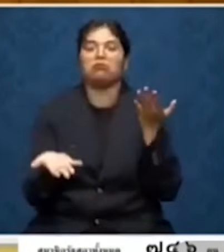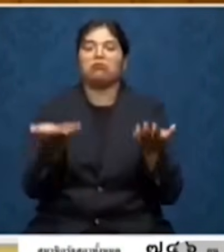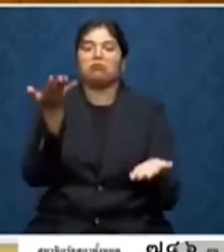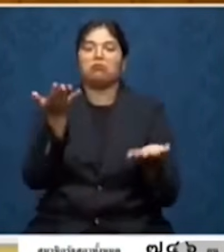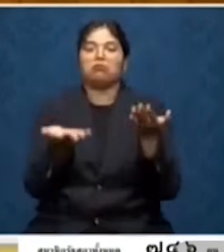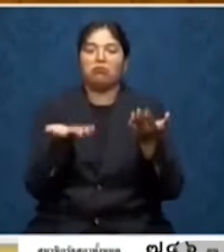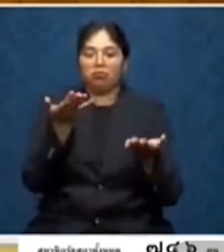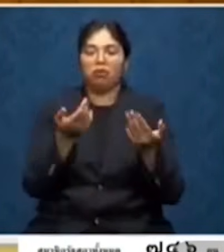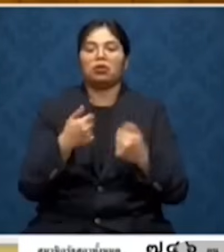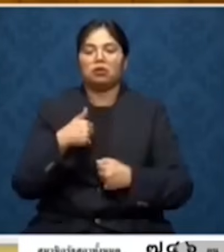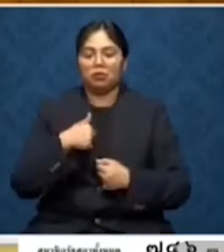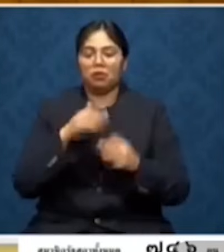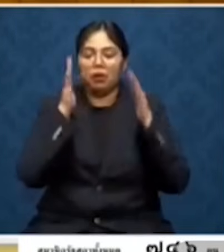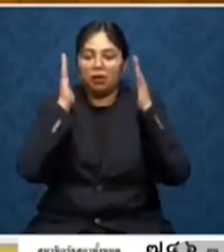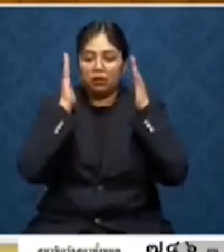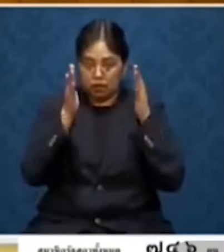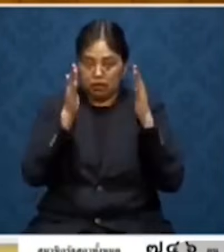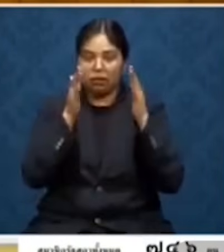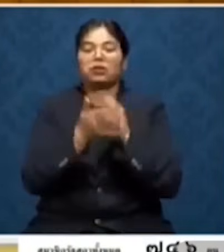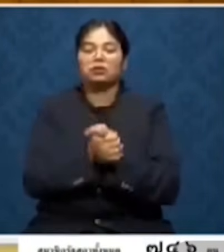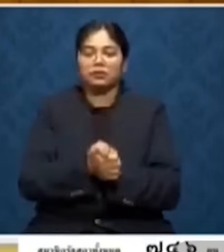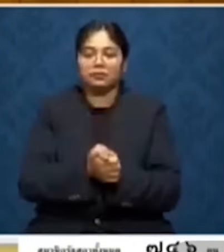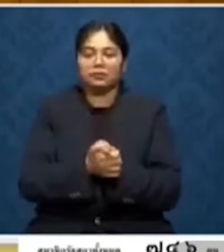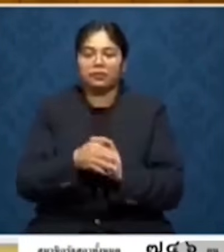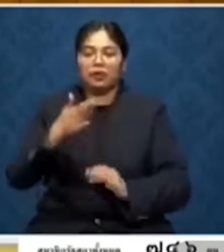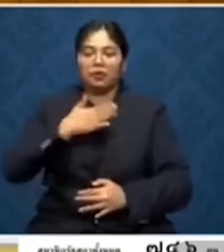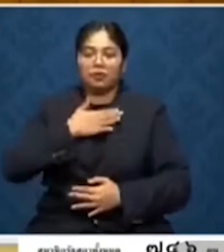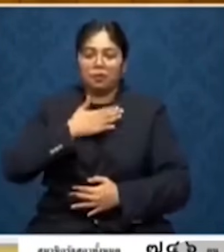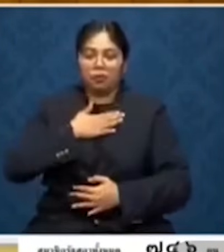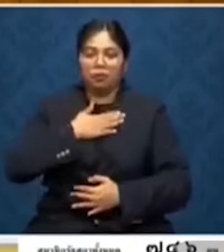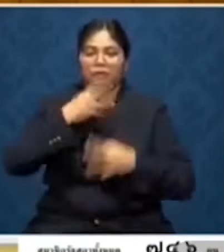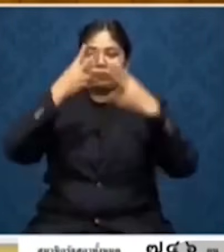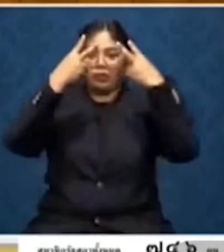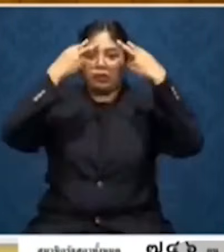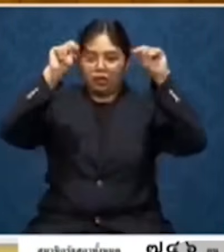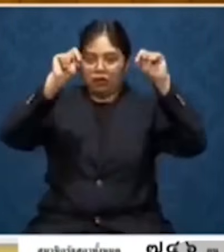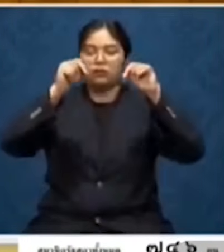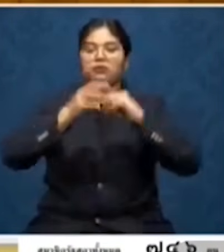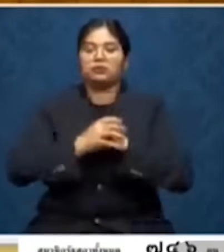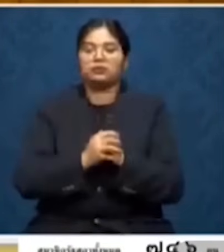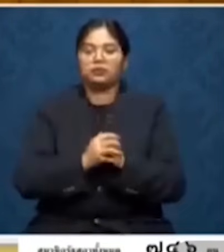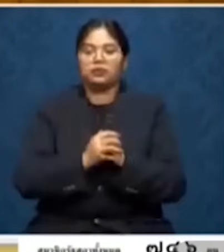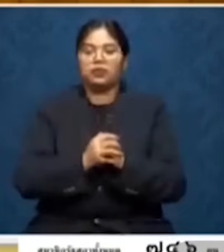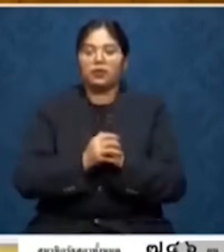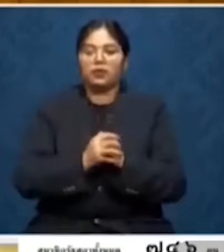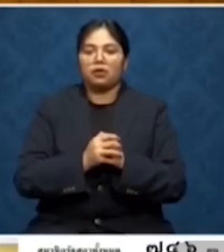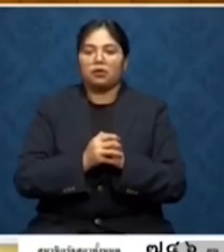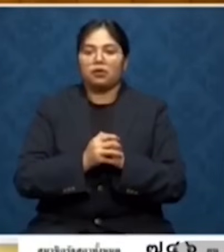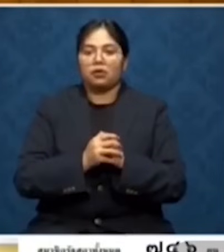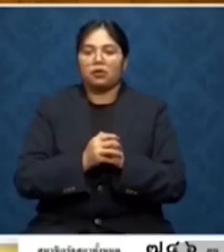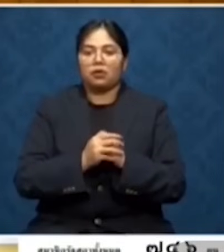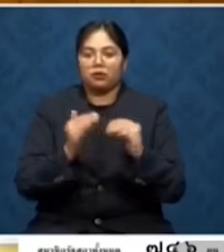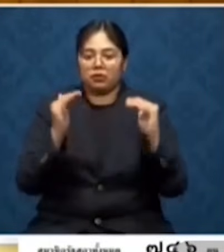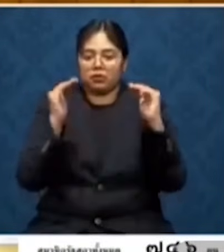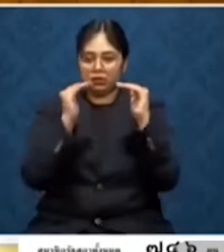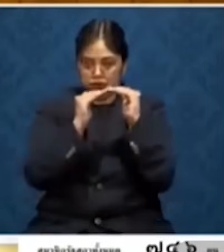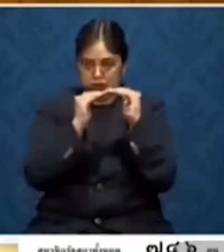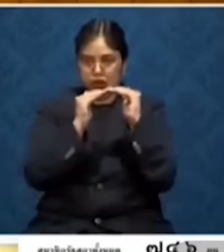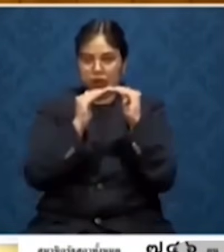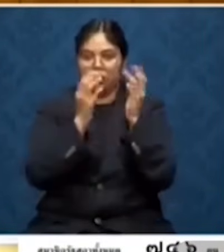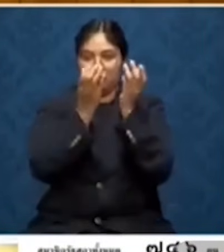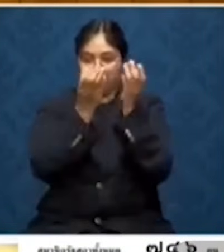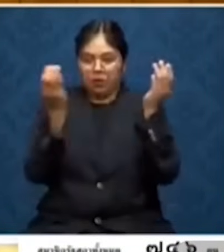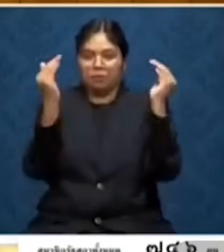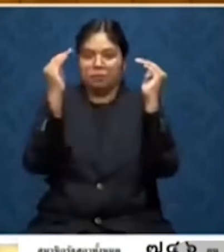ความตั้งใจอันสูงสุดของผมในฐานะนายกรัฐมนตรีต้องให้ความเป็นธรรมต้องให้ความเสมอภาค